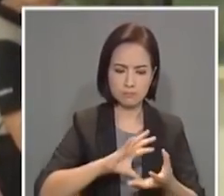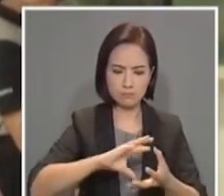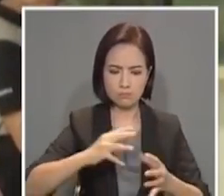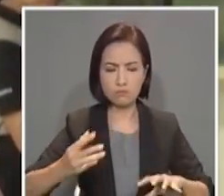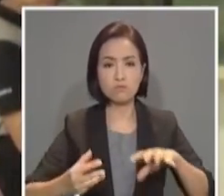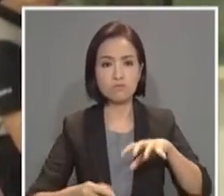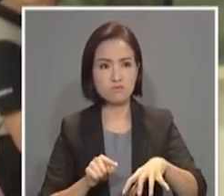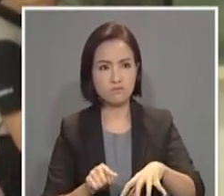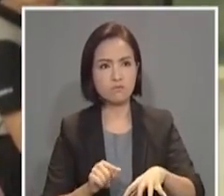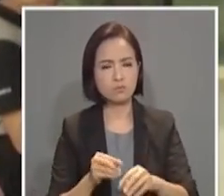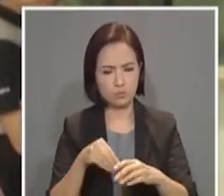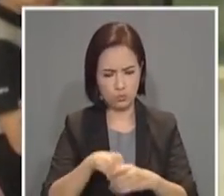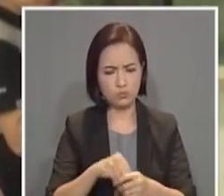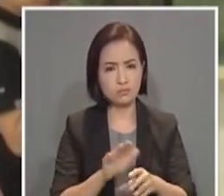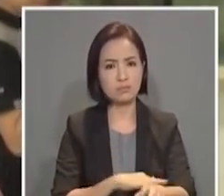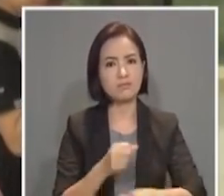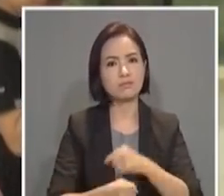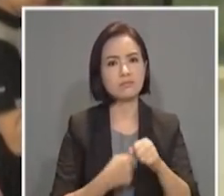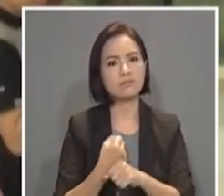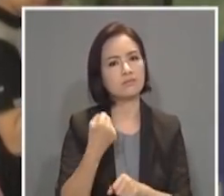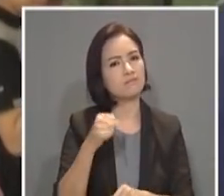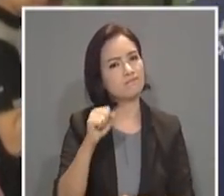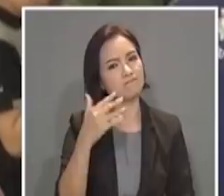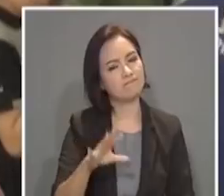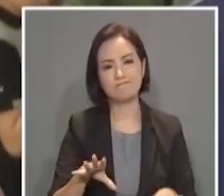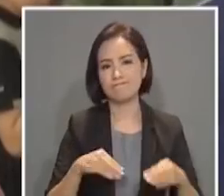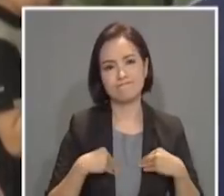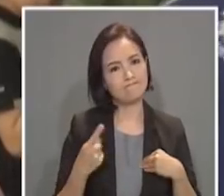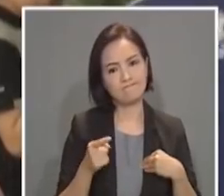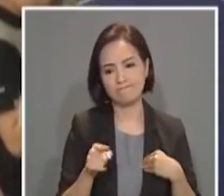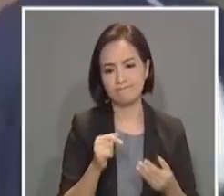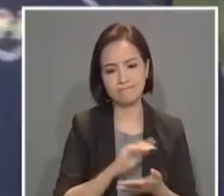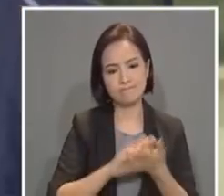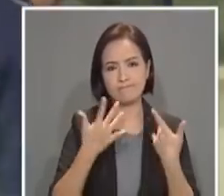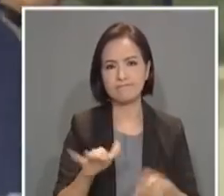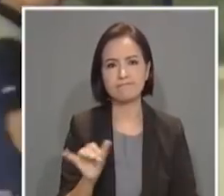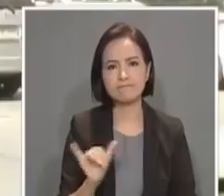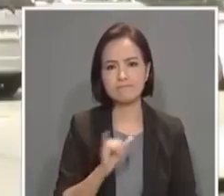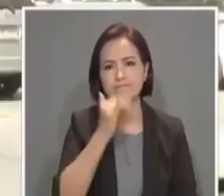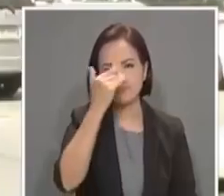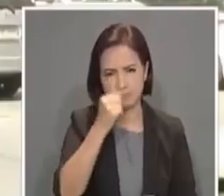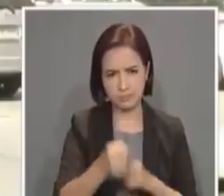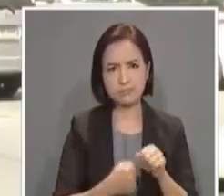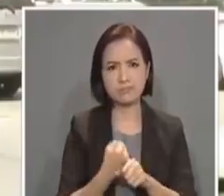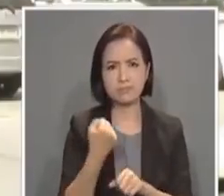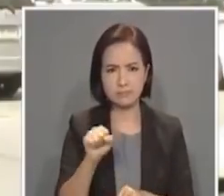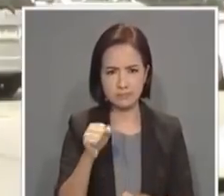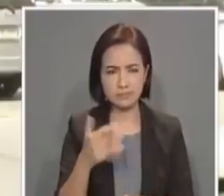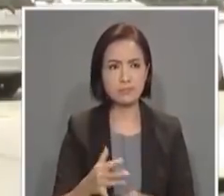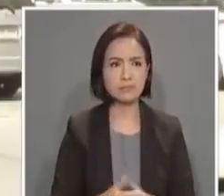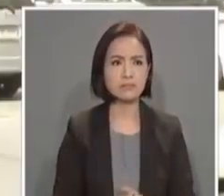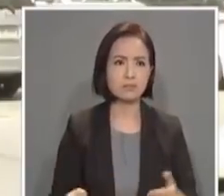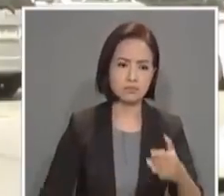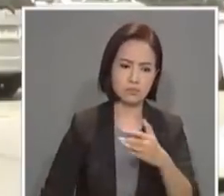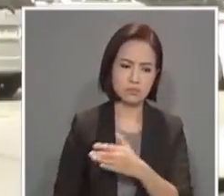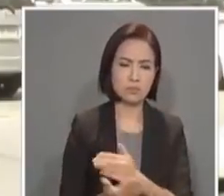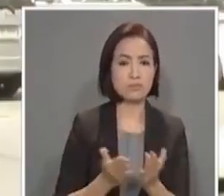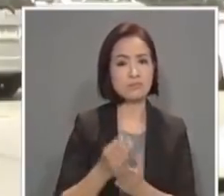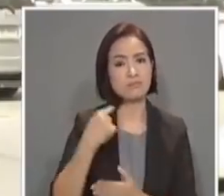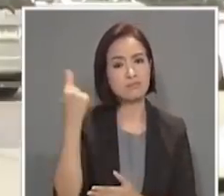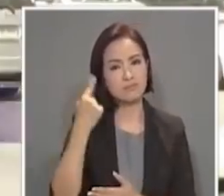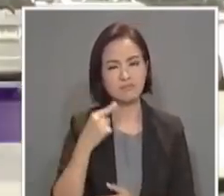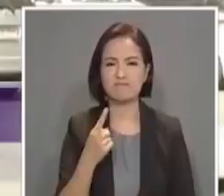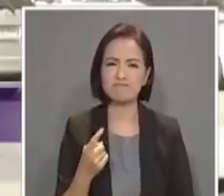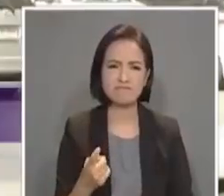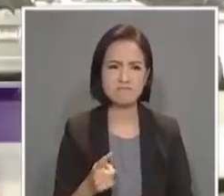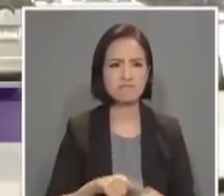อยู่10ปีแล้วเนี่ยเรารับไม่ได้คนตรงขลานะครับต้องการเรียกร้องรัฐบาลดำเนินการโดยเร็ว สูญเสียโอกาสทางการท่องเที่ยวสูญเสียโอก